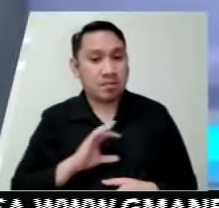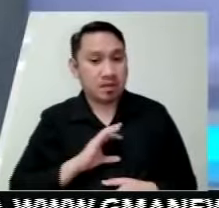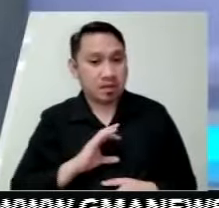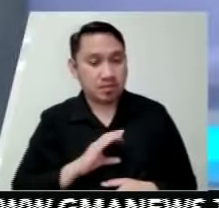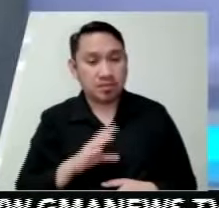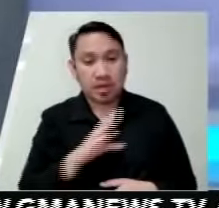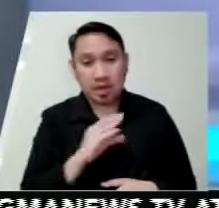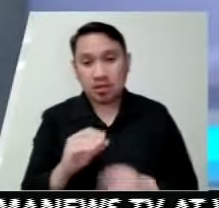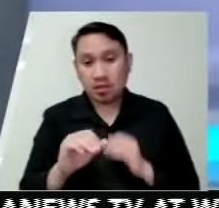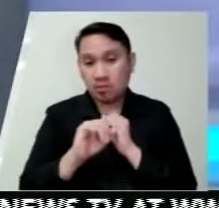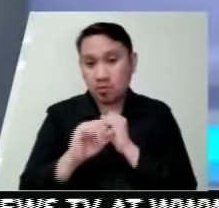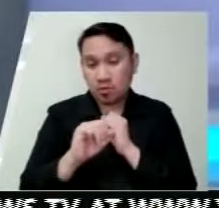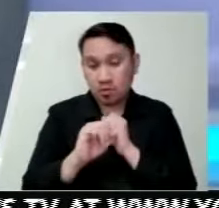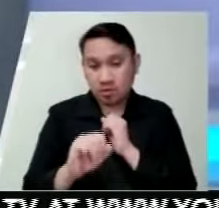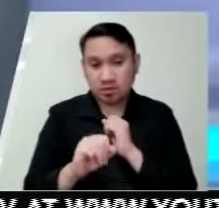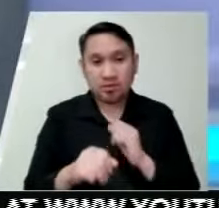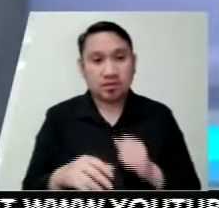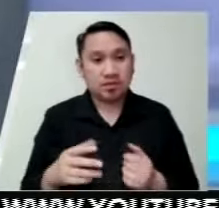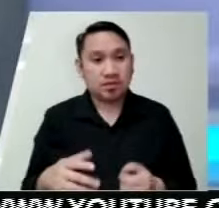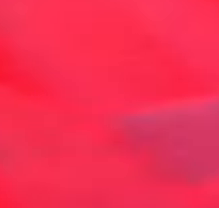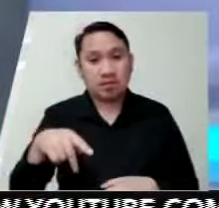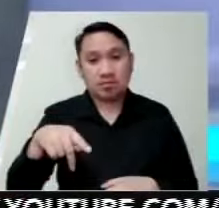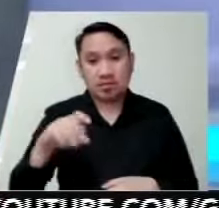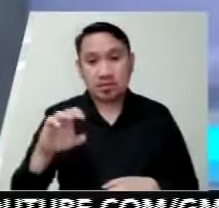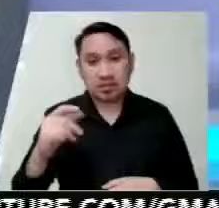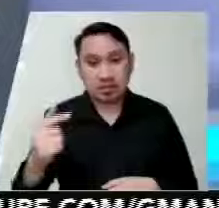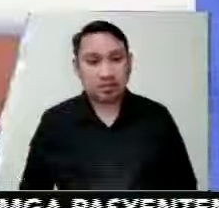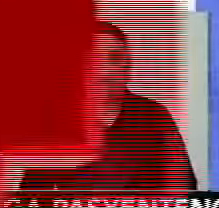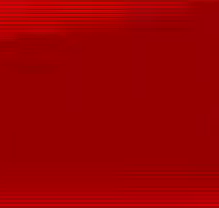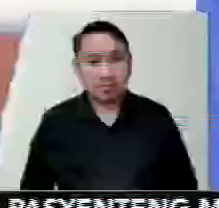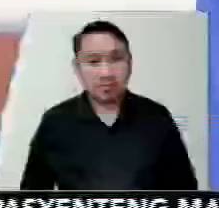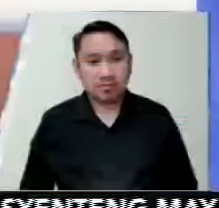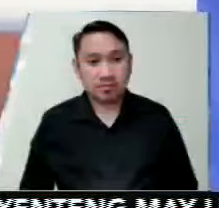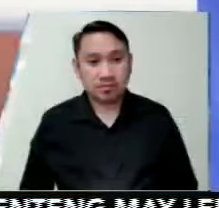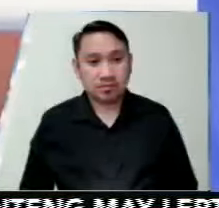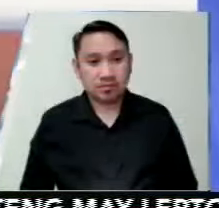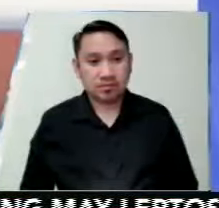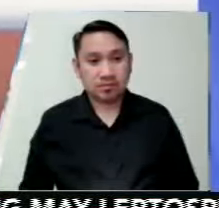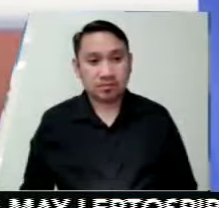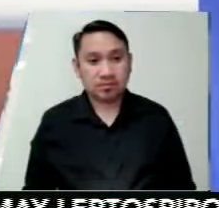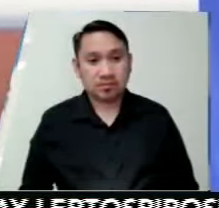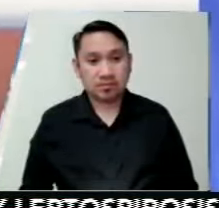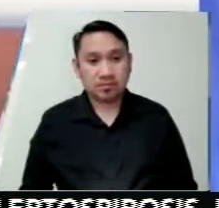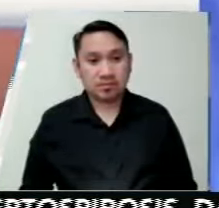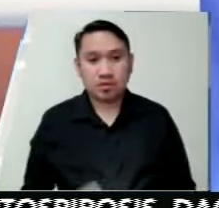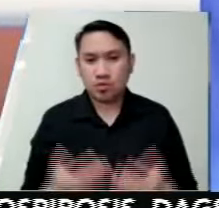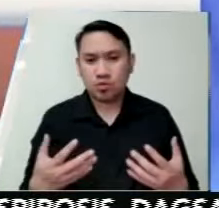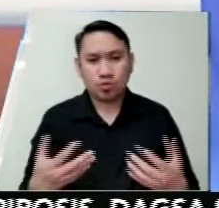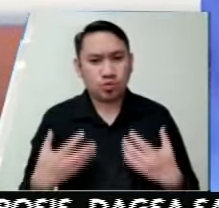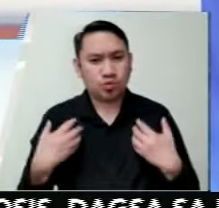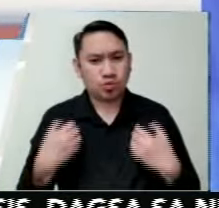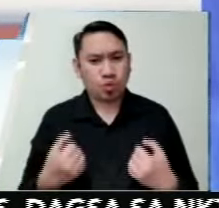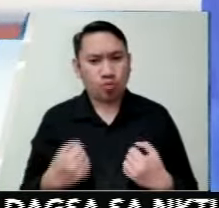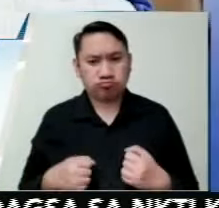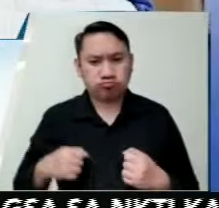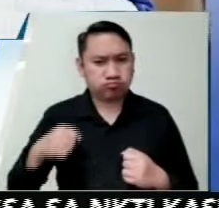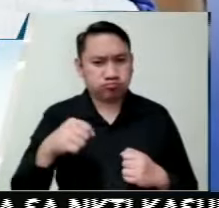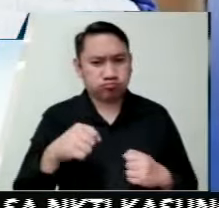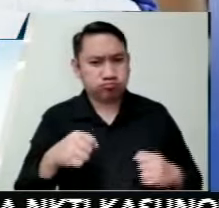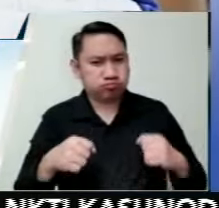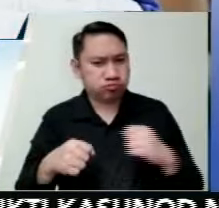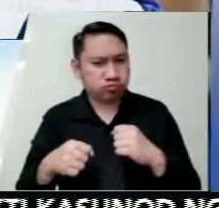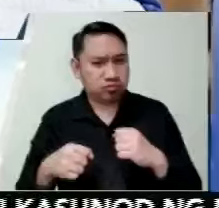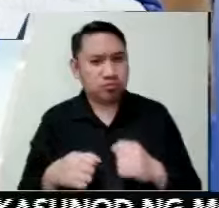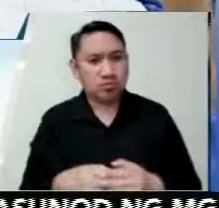ipromote ng Philippine Coast Guard. Nakatutok si JP Soriano. Malalakas na suntok na di naiwasan ng kalaban